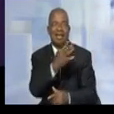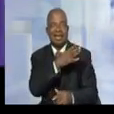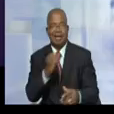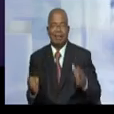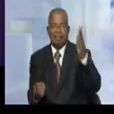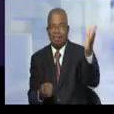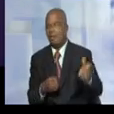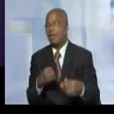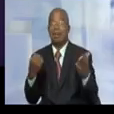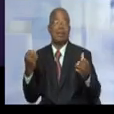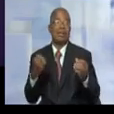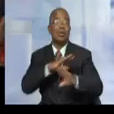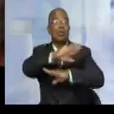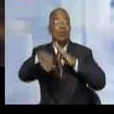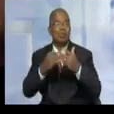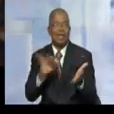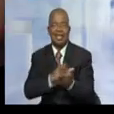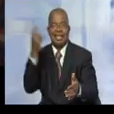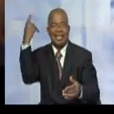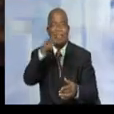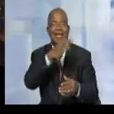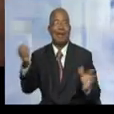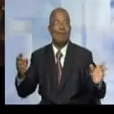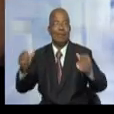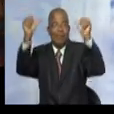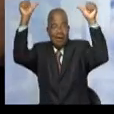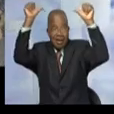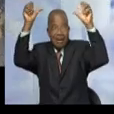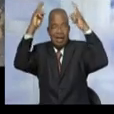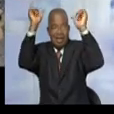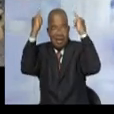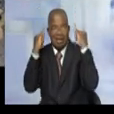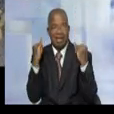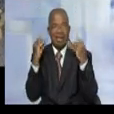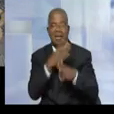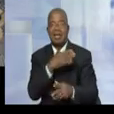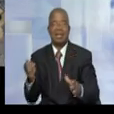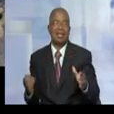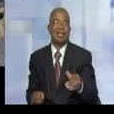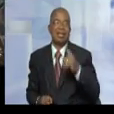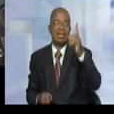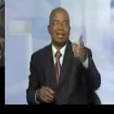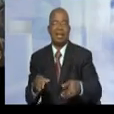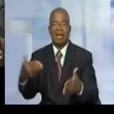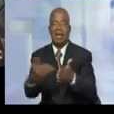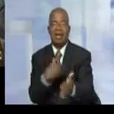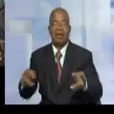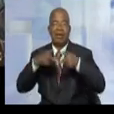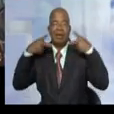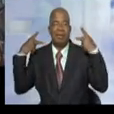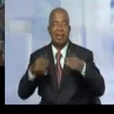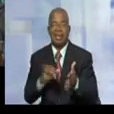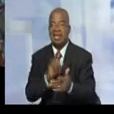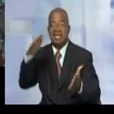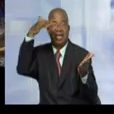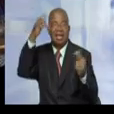Ronald Roston, président exécutif. Au-delà du spirituel, la cérémonie d'ordination est porteuse d'espoir pour les populations